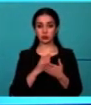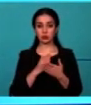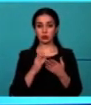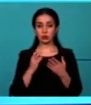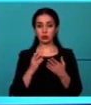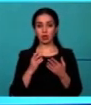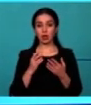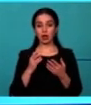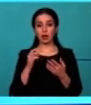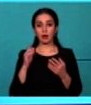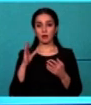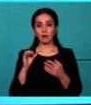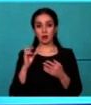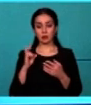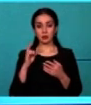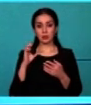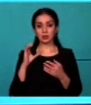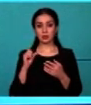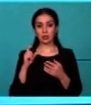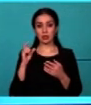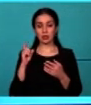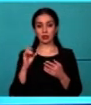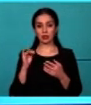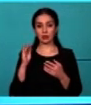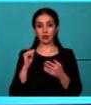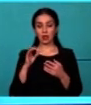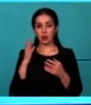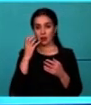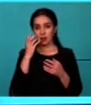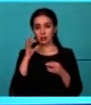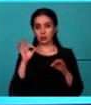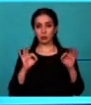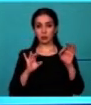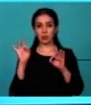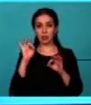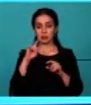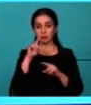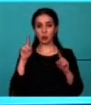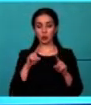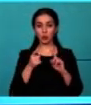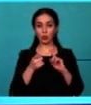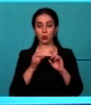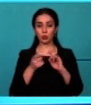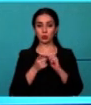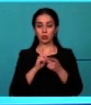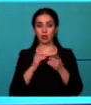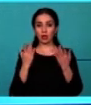6-savol. Veb sahifada rasm o'lchamlarini o'zgartirilgan holda qanday joylashtirish mumkin?